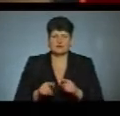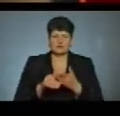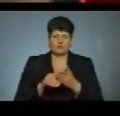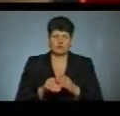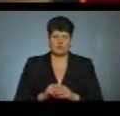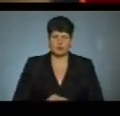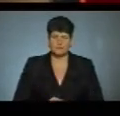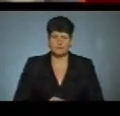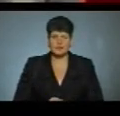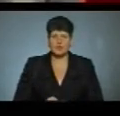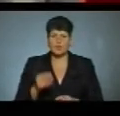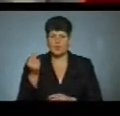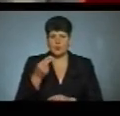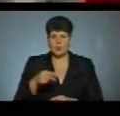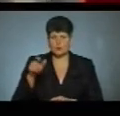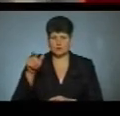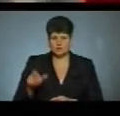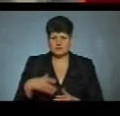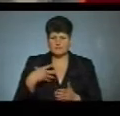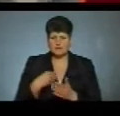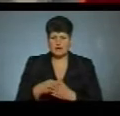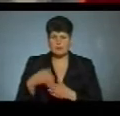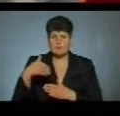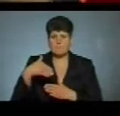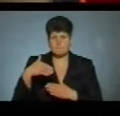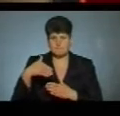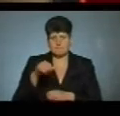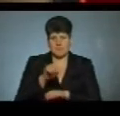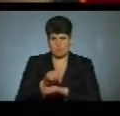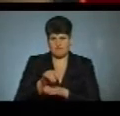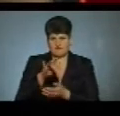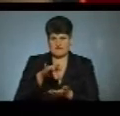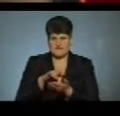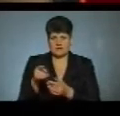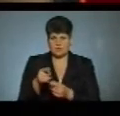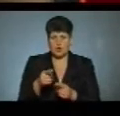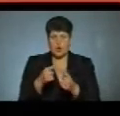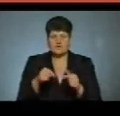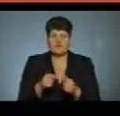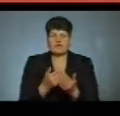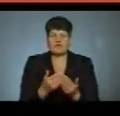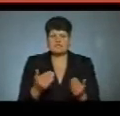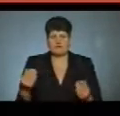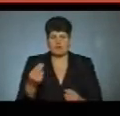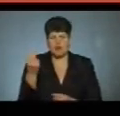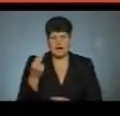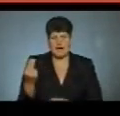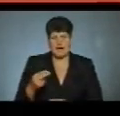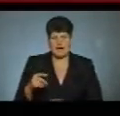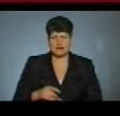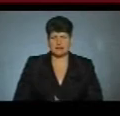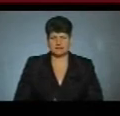Рустам Давлетов під час карантину на своєму балконі в центрі Тернополя організував виставку картин.